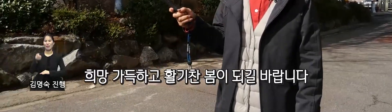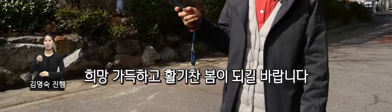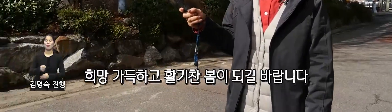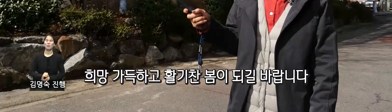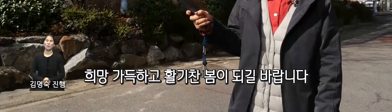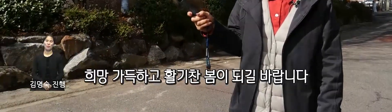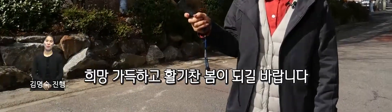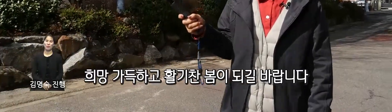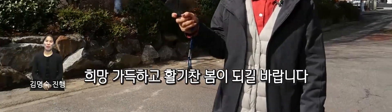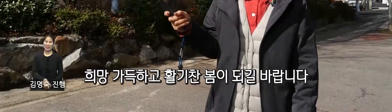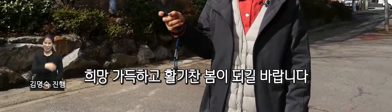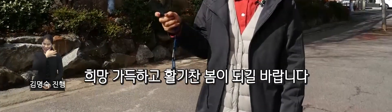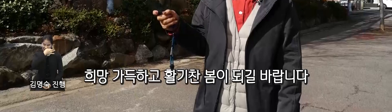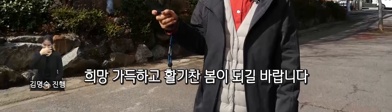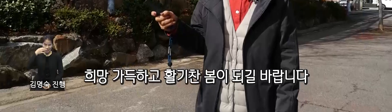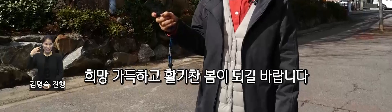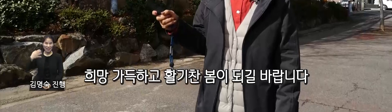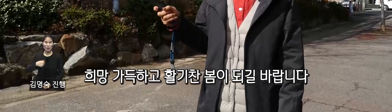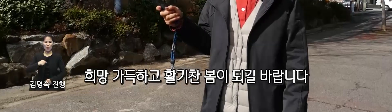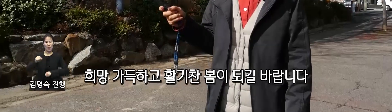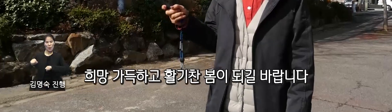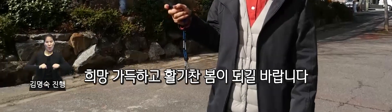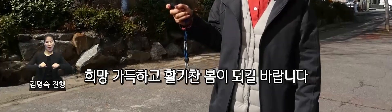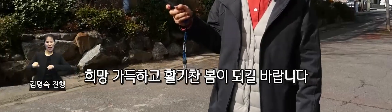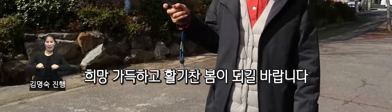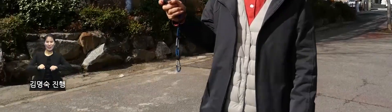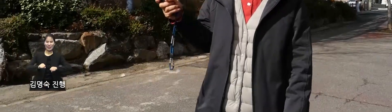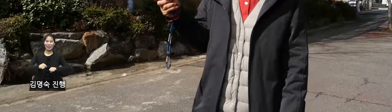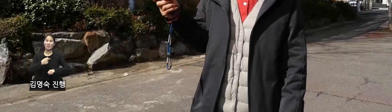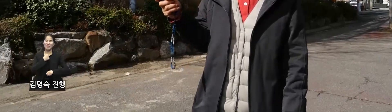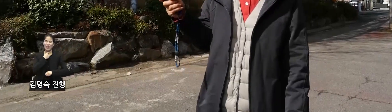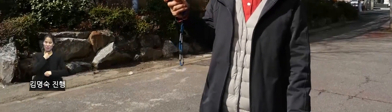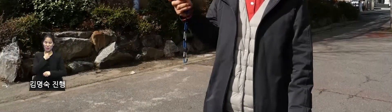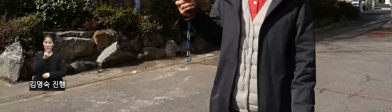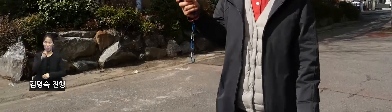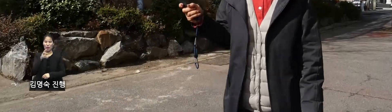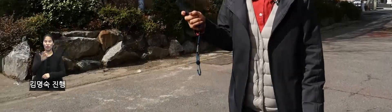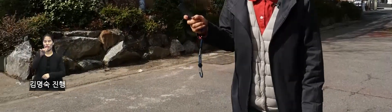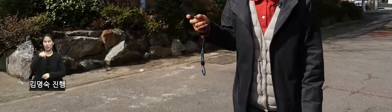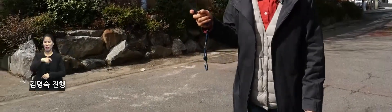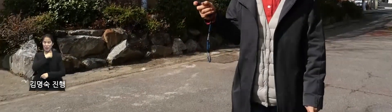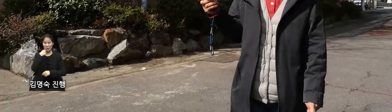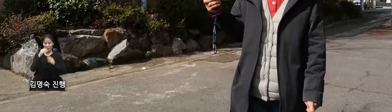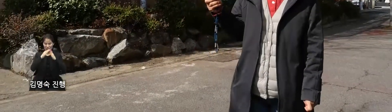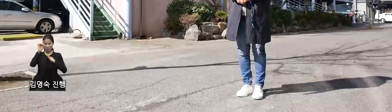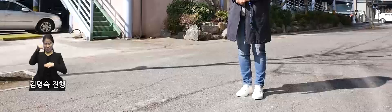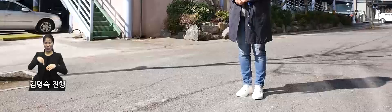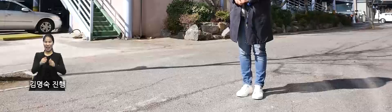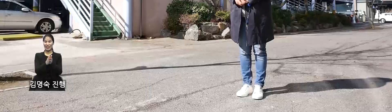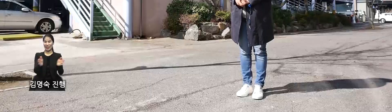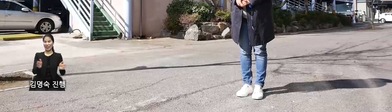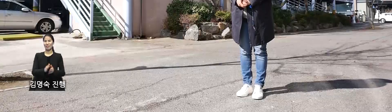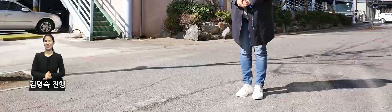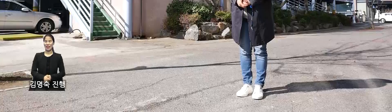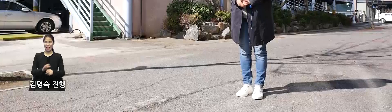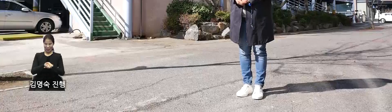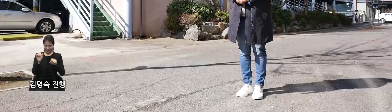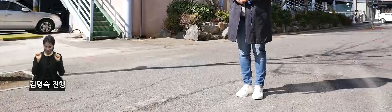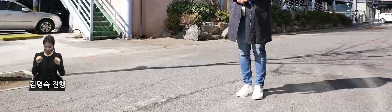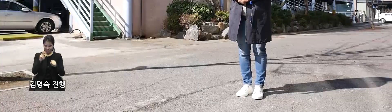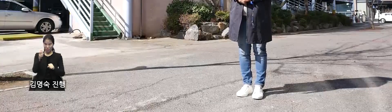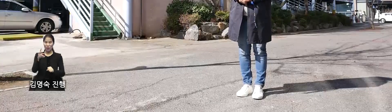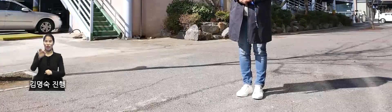또 신나고 8기 차기 바라며 명숙이의 마치 천화 출발하겠습니다 안녕하세요